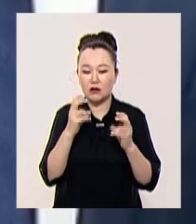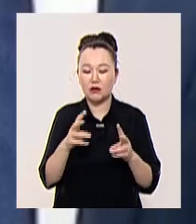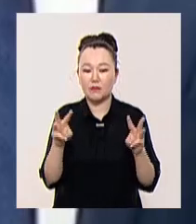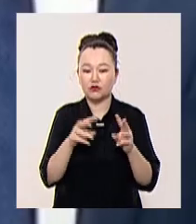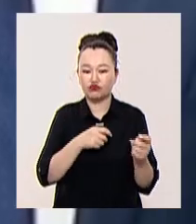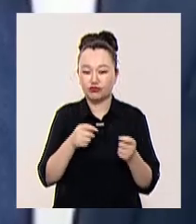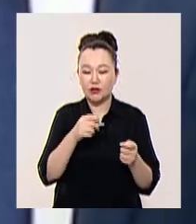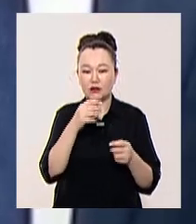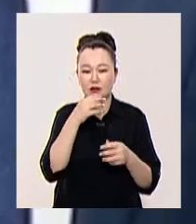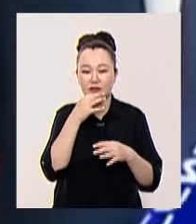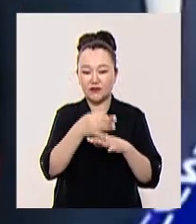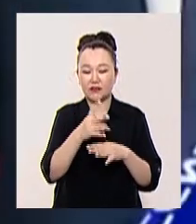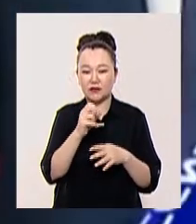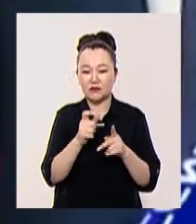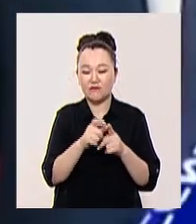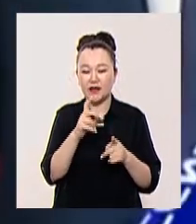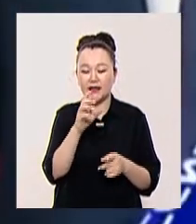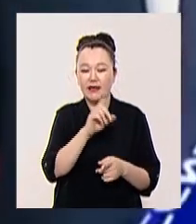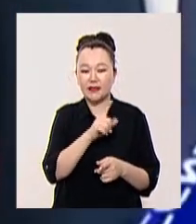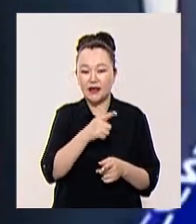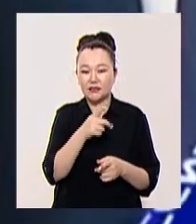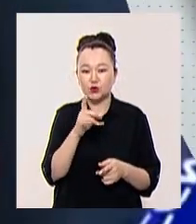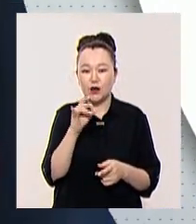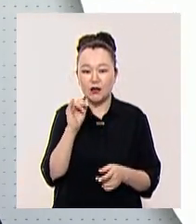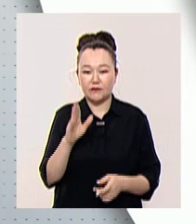внешнеполитическом ведомстве отреагировали на слова Геннадия Зюганова?